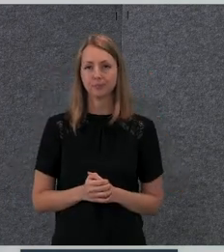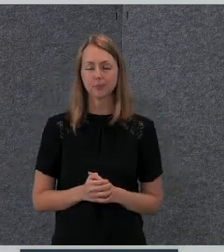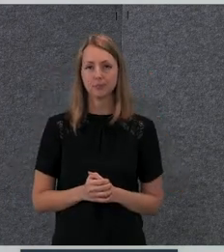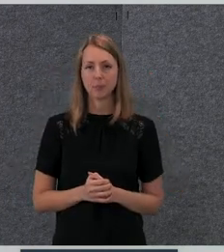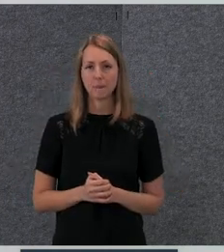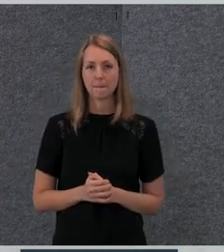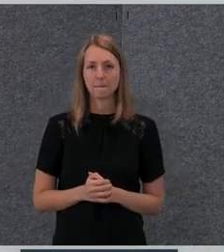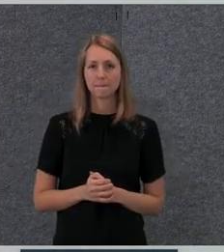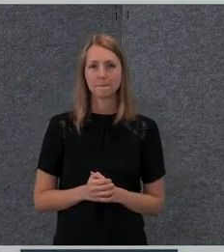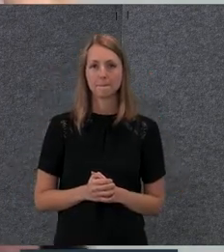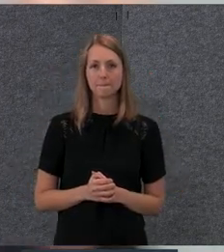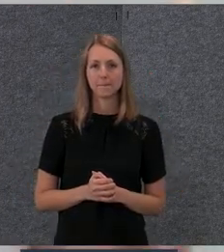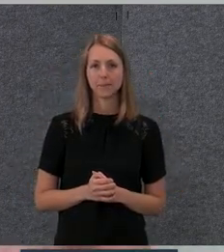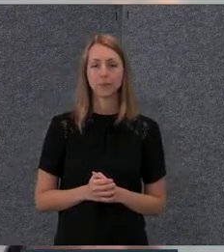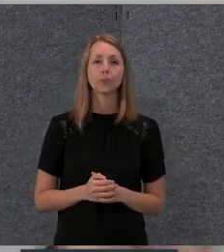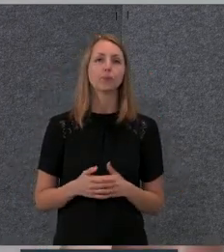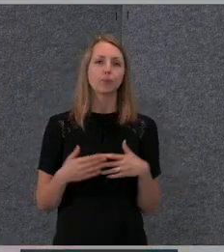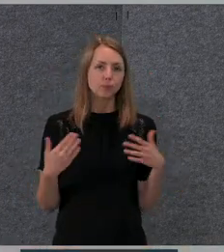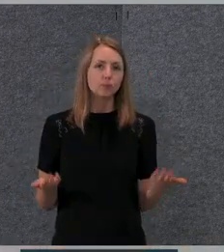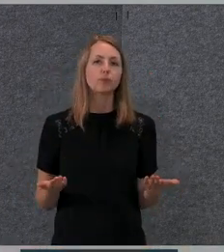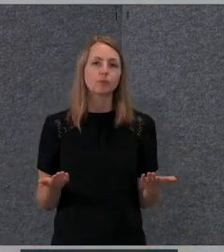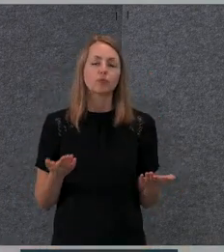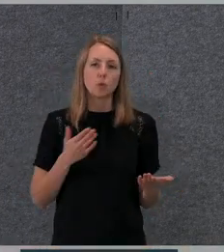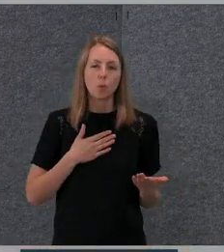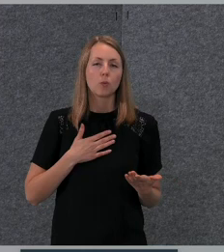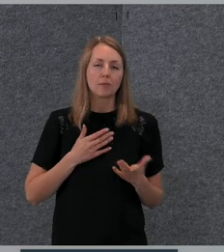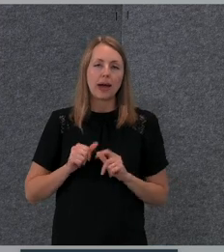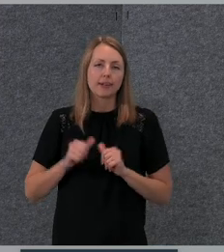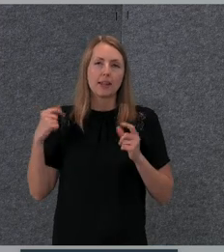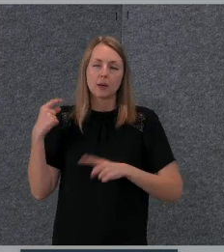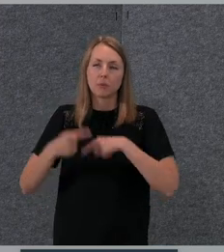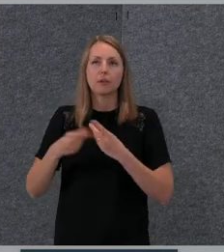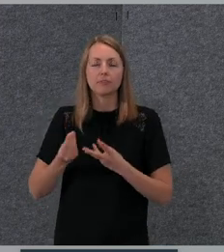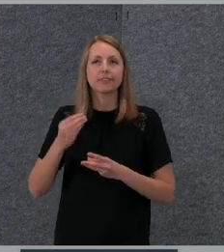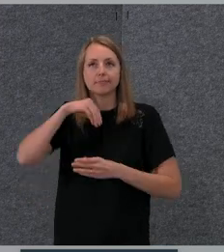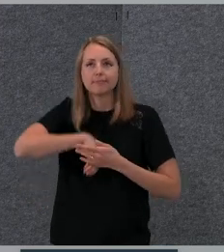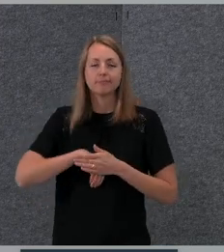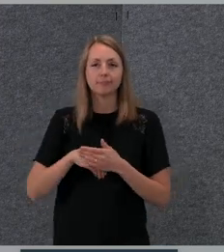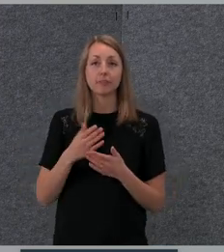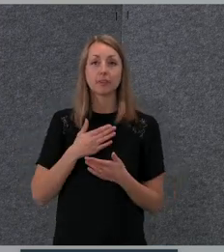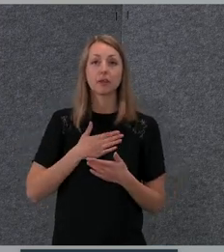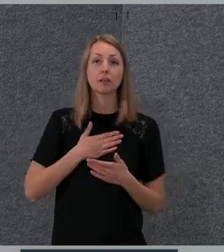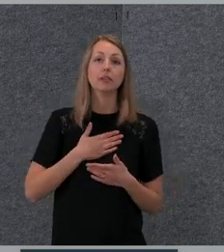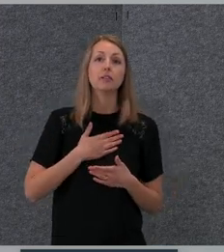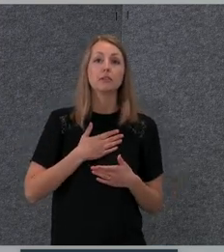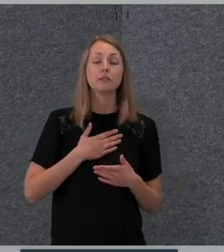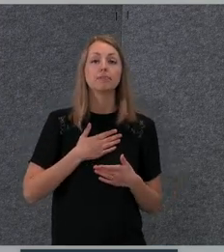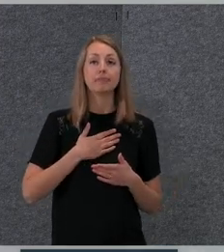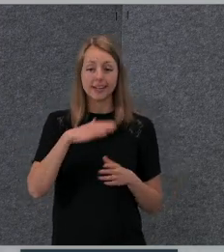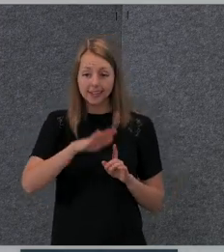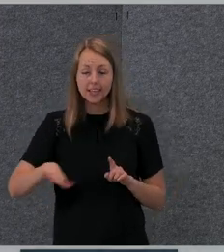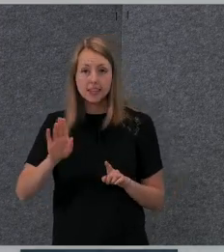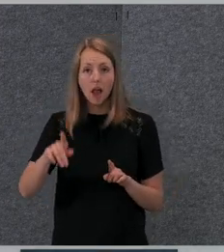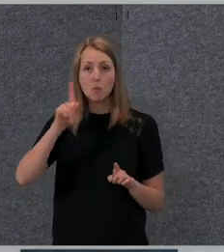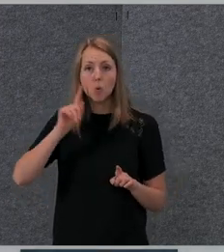das ist einfach auch lebensgeschichtlich in mir verwurzelt. Die Mutter meiner Kinder ist in Kenia